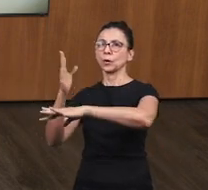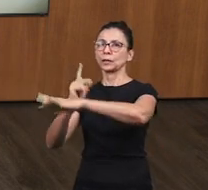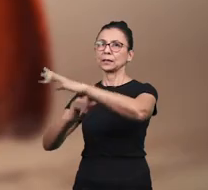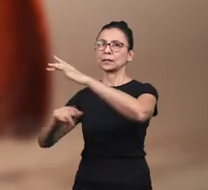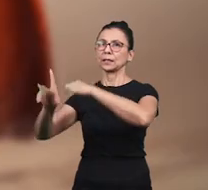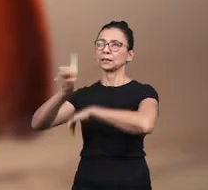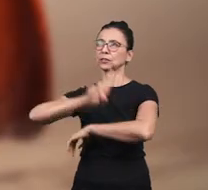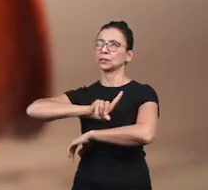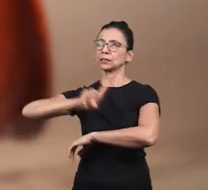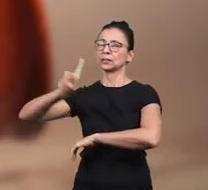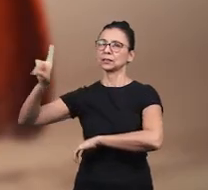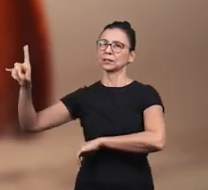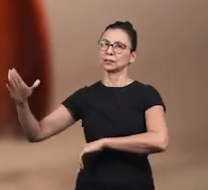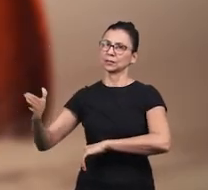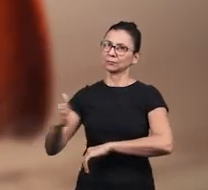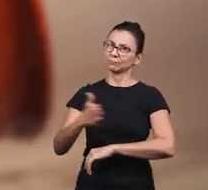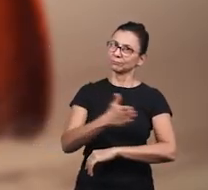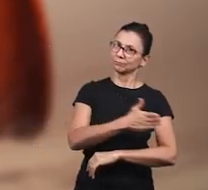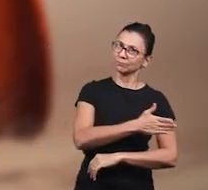gloire éternelle arrive.